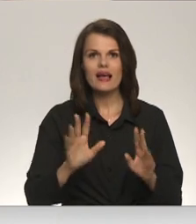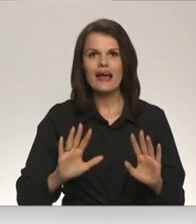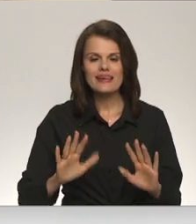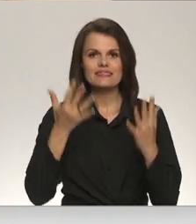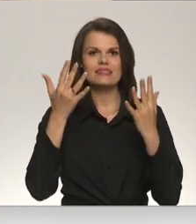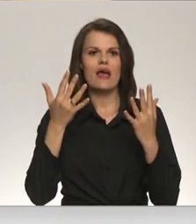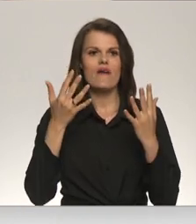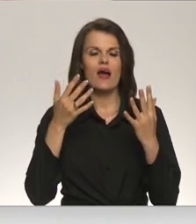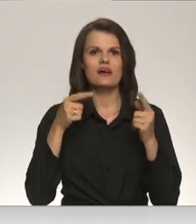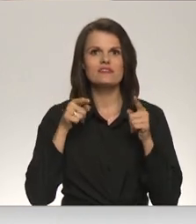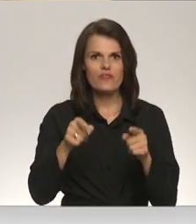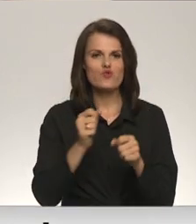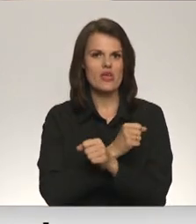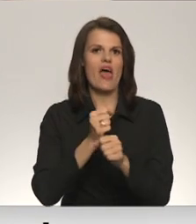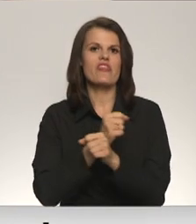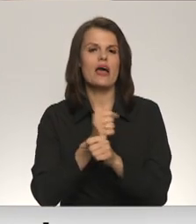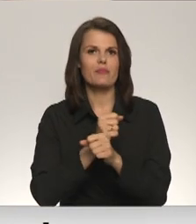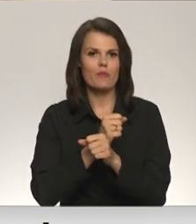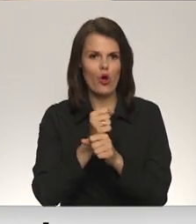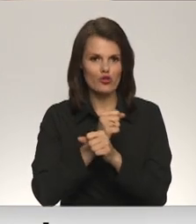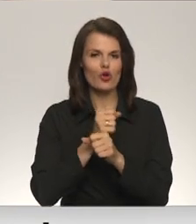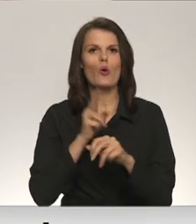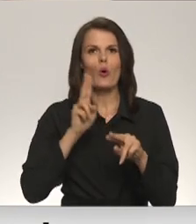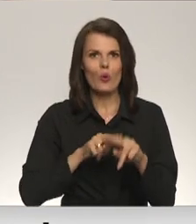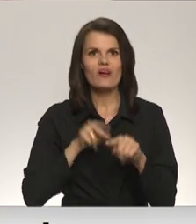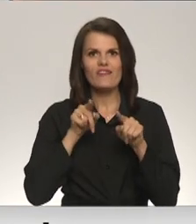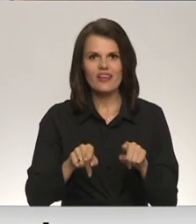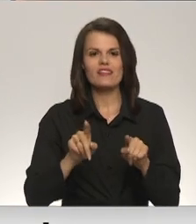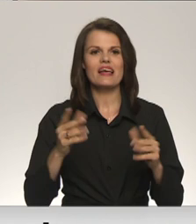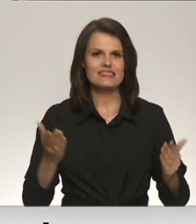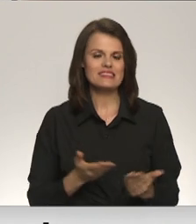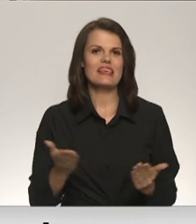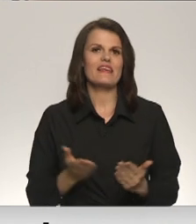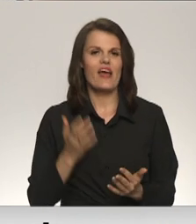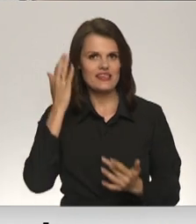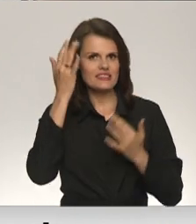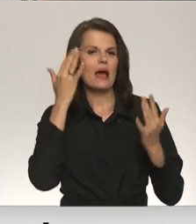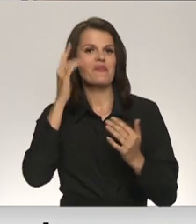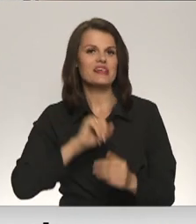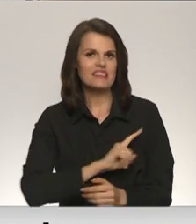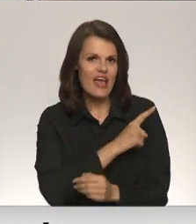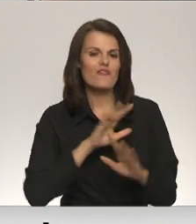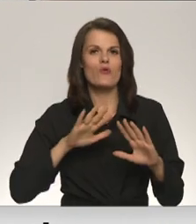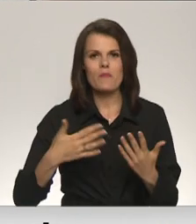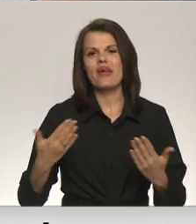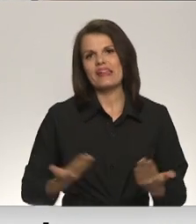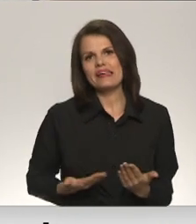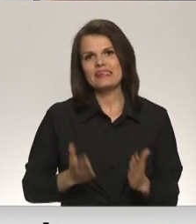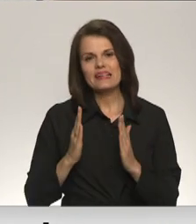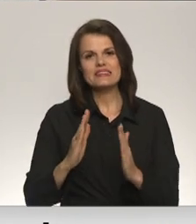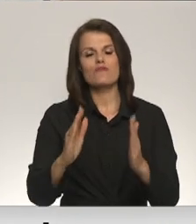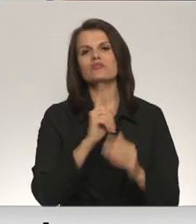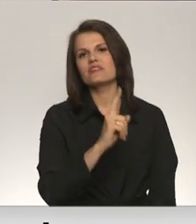viņu iedarbināt motoru, un viņa dzīva sapnis ievainots, bet viņš dzīvos.